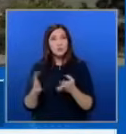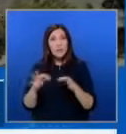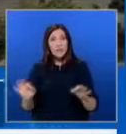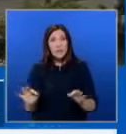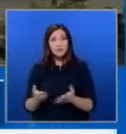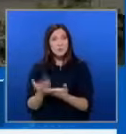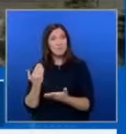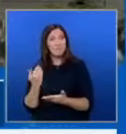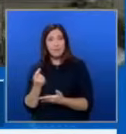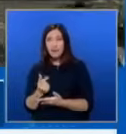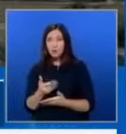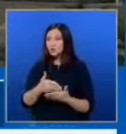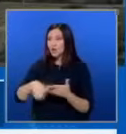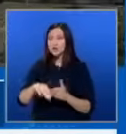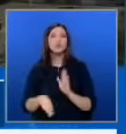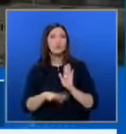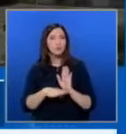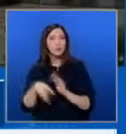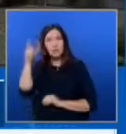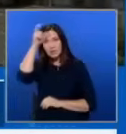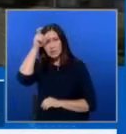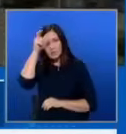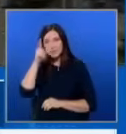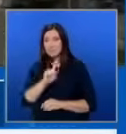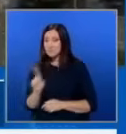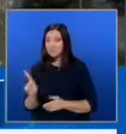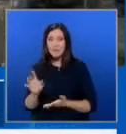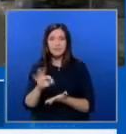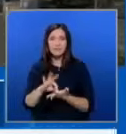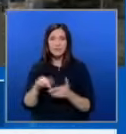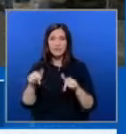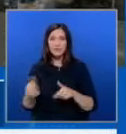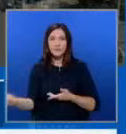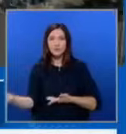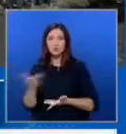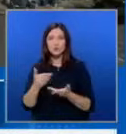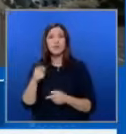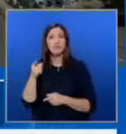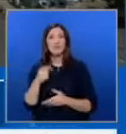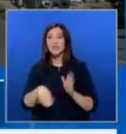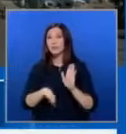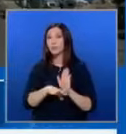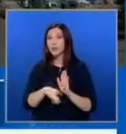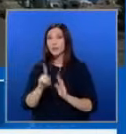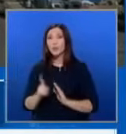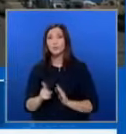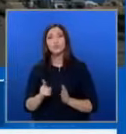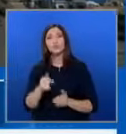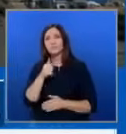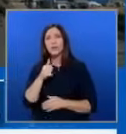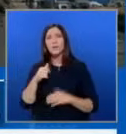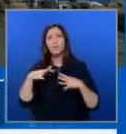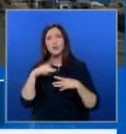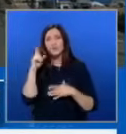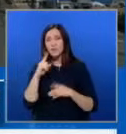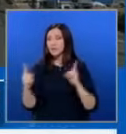ясно и преди малко, част от депутатите на ДПС не присъстваха на днешното заседание. Това са депутатите, които през уикенда